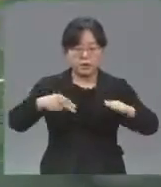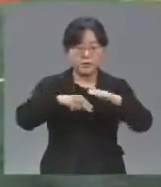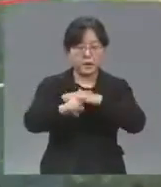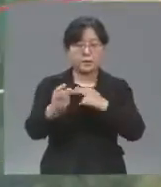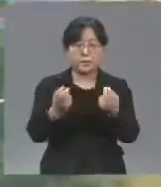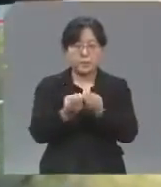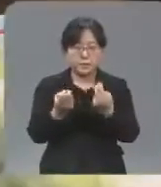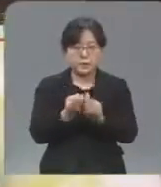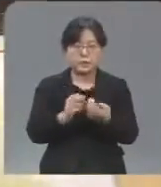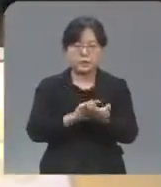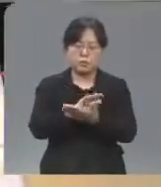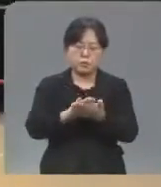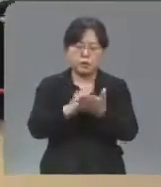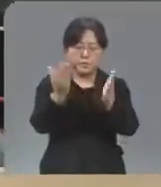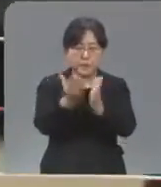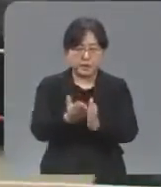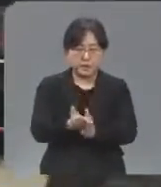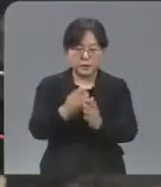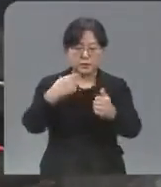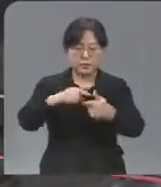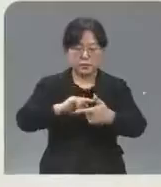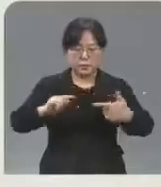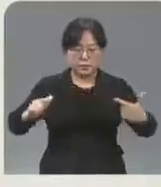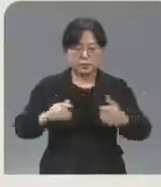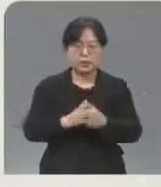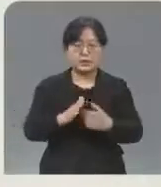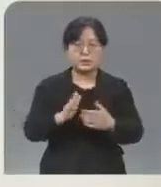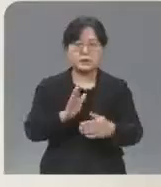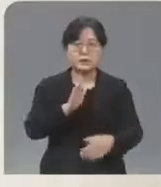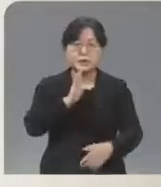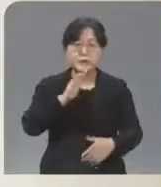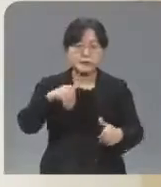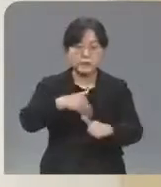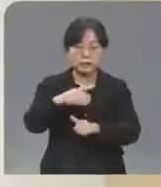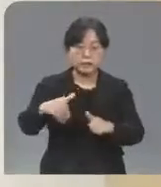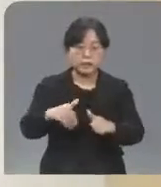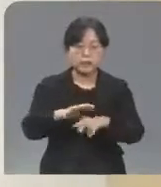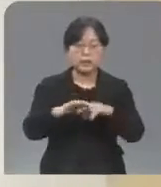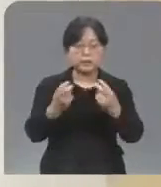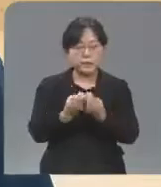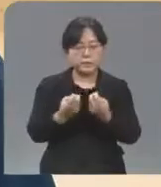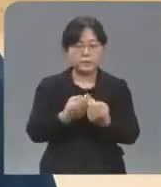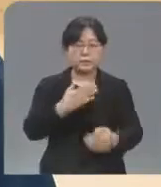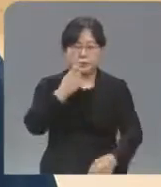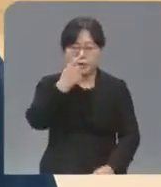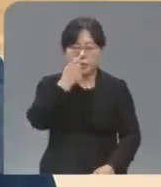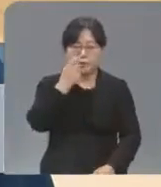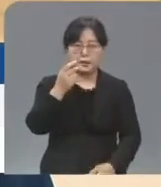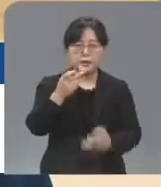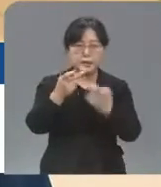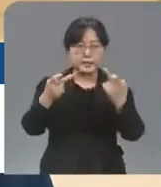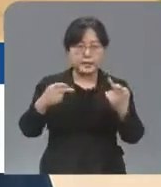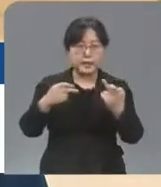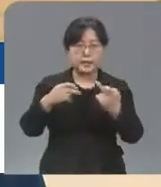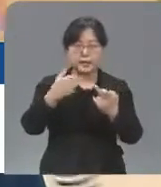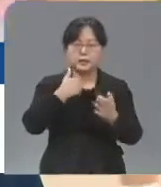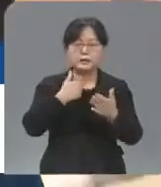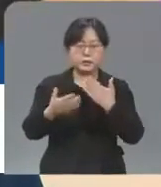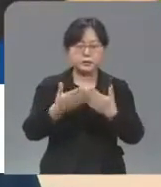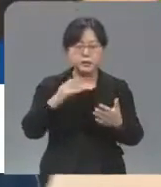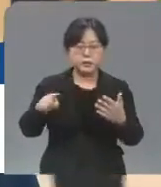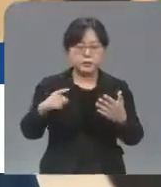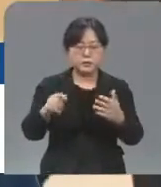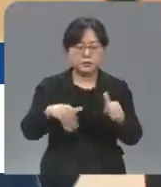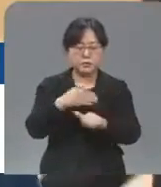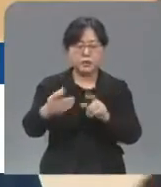등 놀이와 접목한 다양한 교육을 통해 실전 상황의 대처법도 배웁니다. 산악 체험을 해서 이런